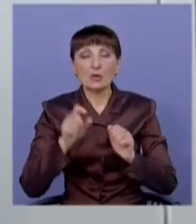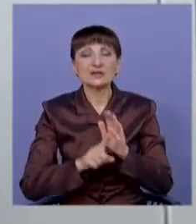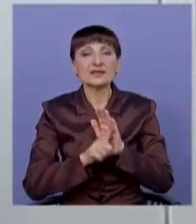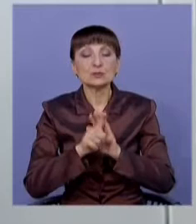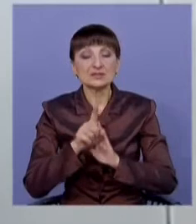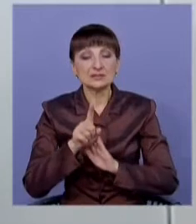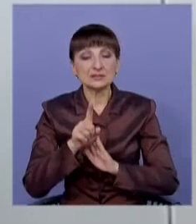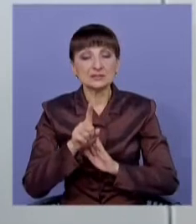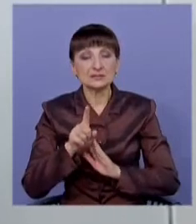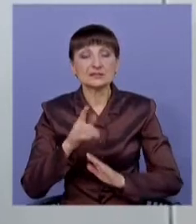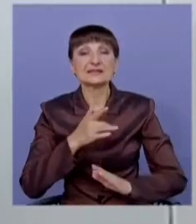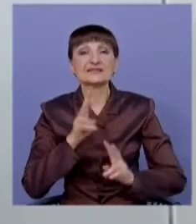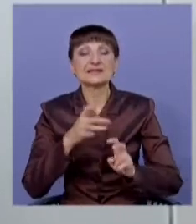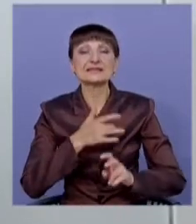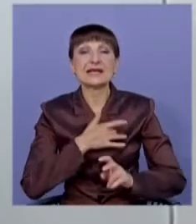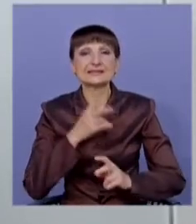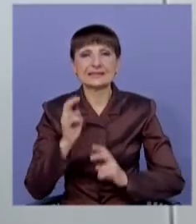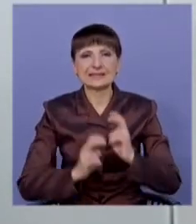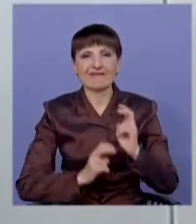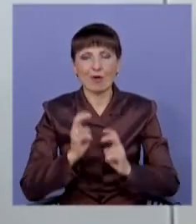запустить так называемое сердце завода.